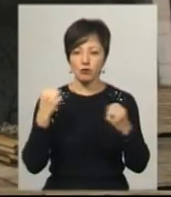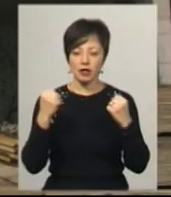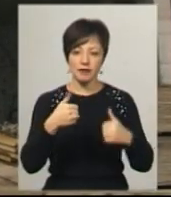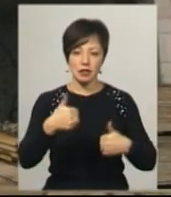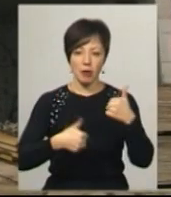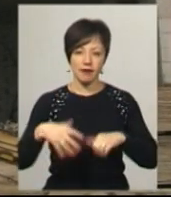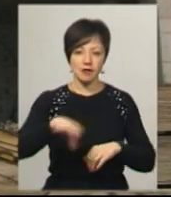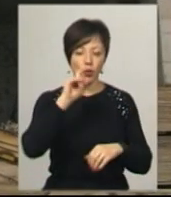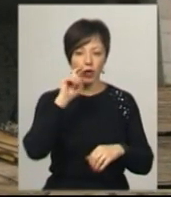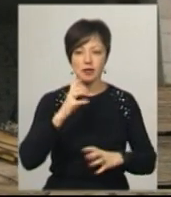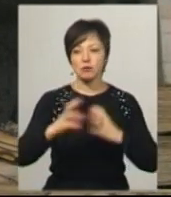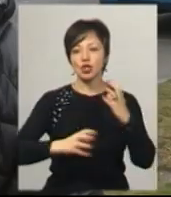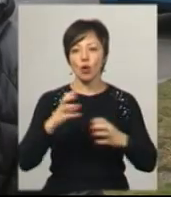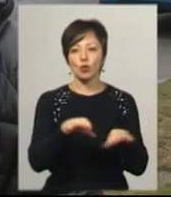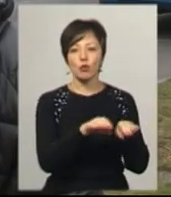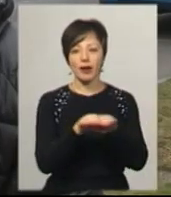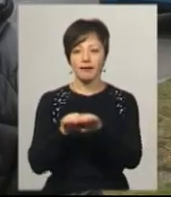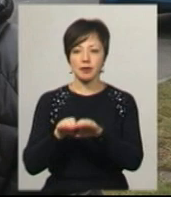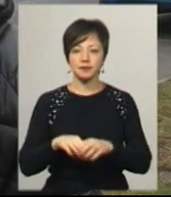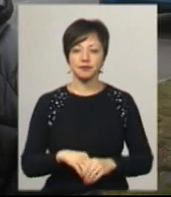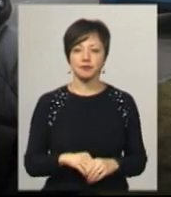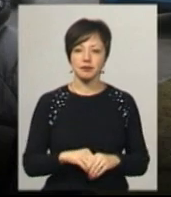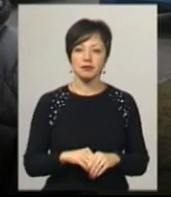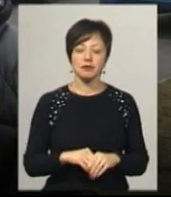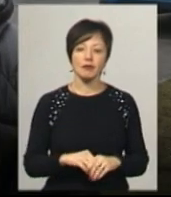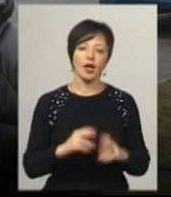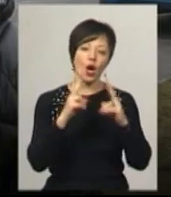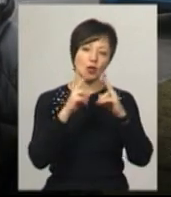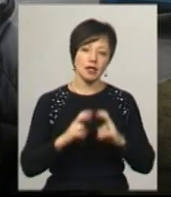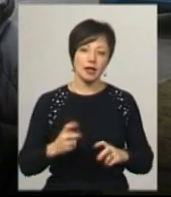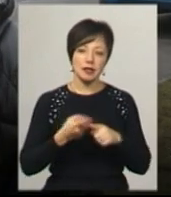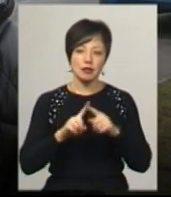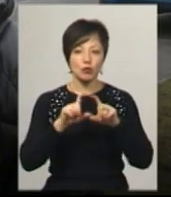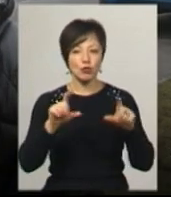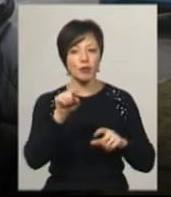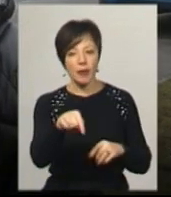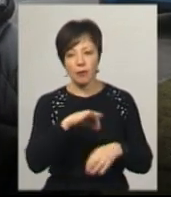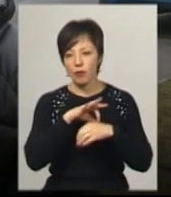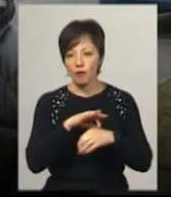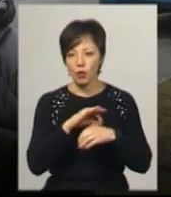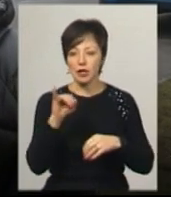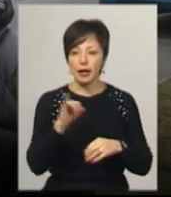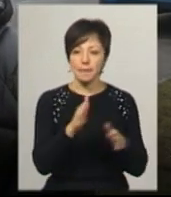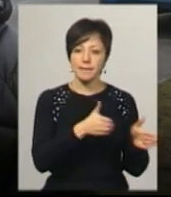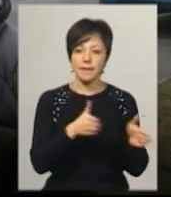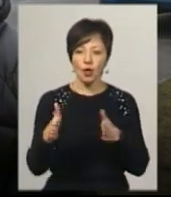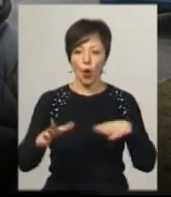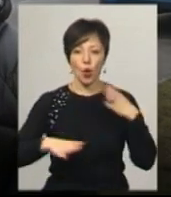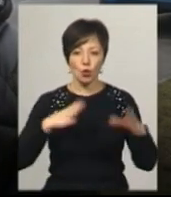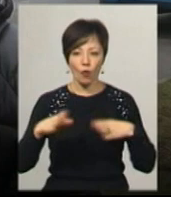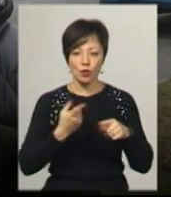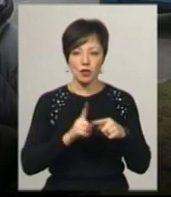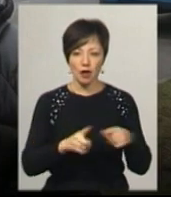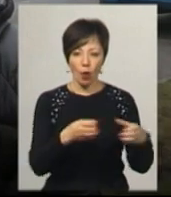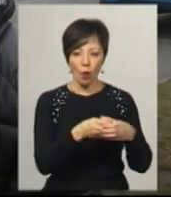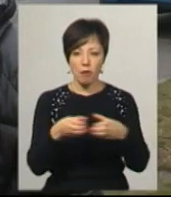змагань на всеукраїнському та міжнародному рівні. Ну і розглядається ця споруда для того, щоб там проводити і підготовку цих